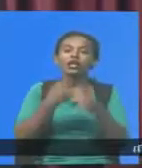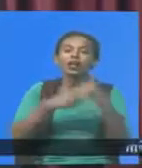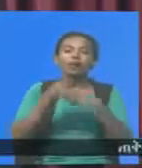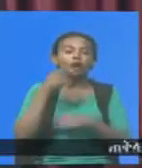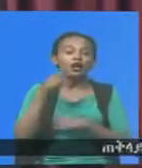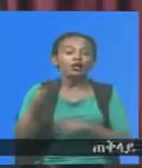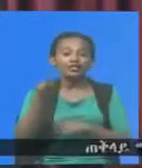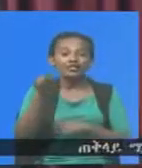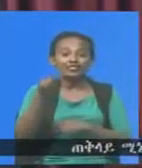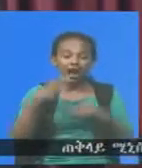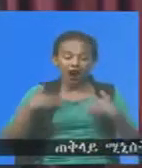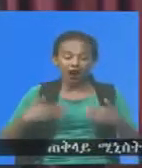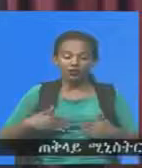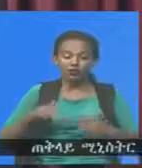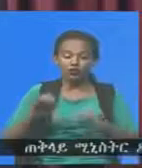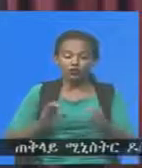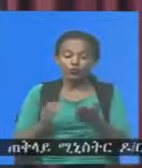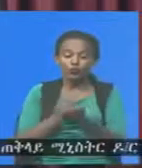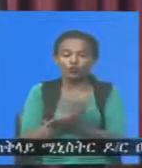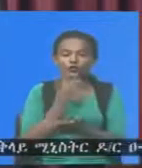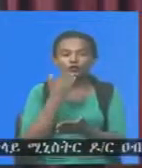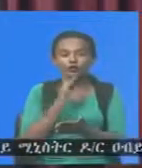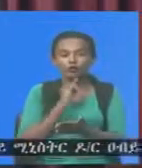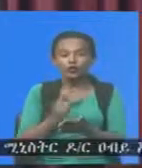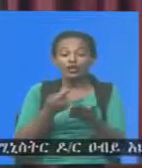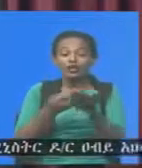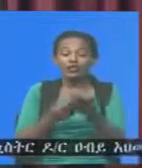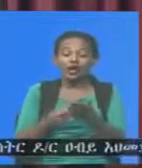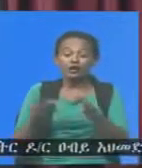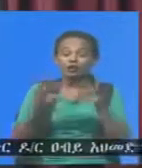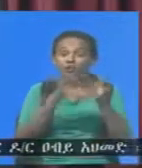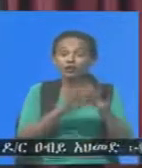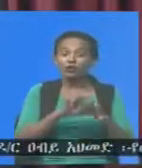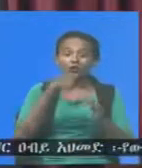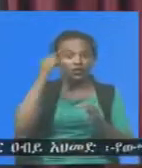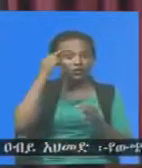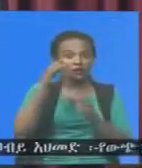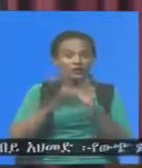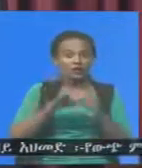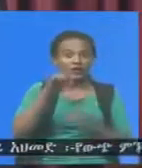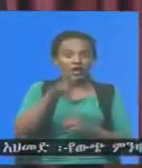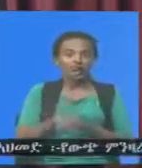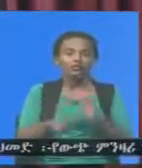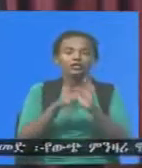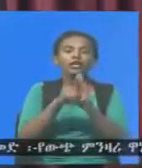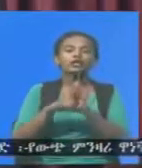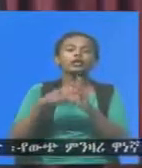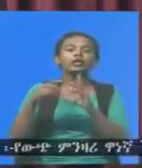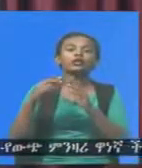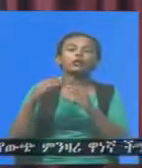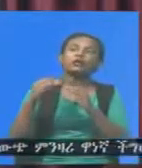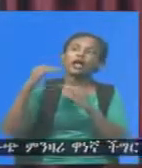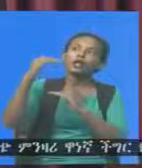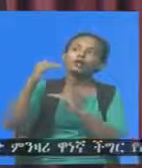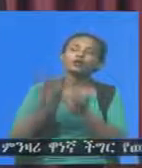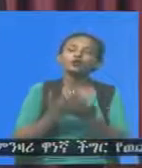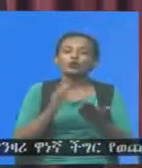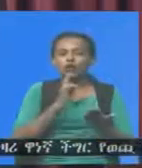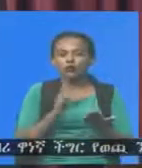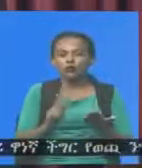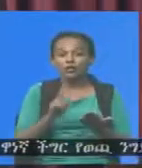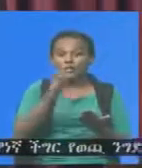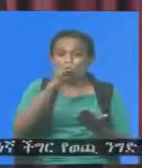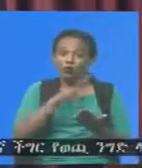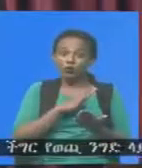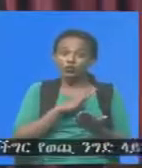አካል ተደርጎ ቢወሰድ ጥሩ ነው። እዚህ ጋር ተያይዞ ታሳይ መደረግ ያለበት የህግ የበላይነት ጉዳይ ነው።